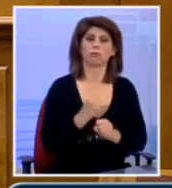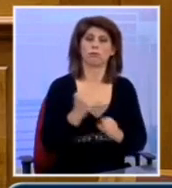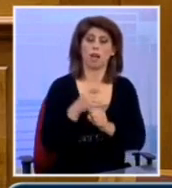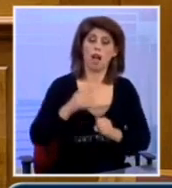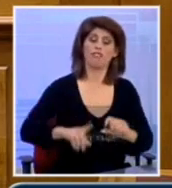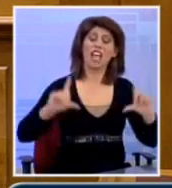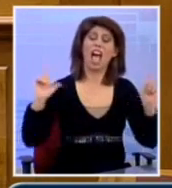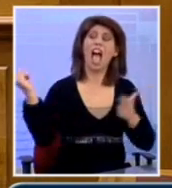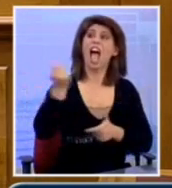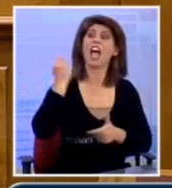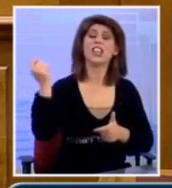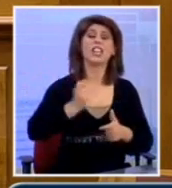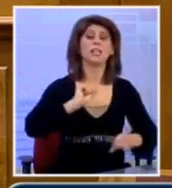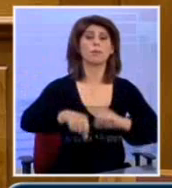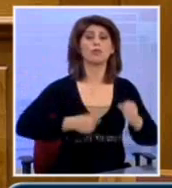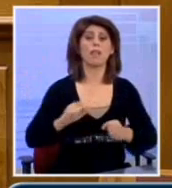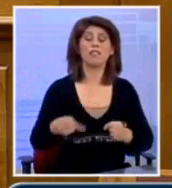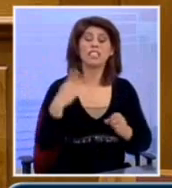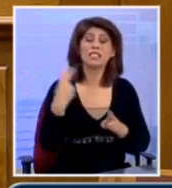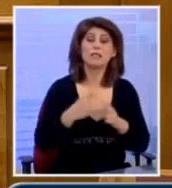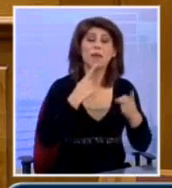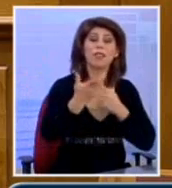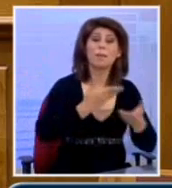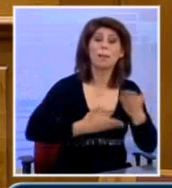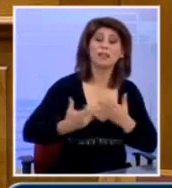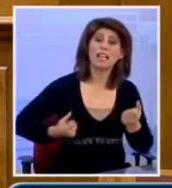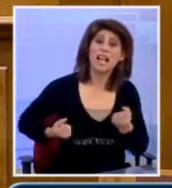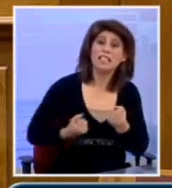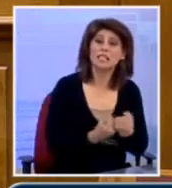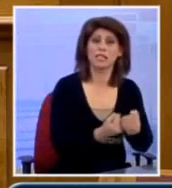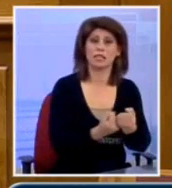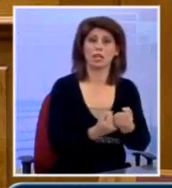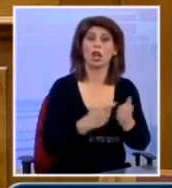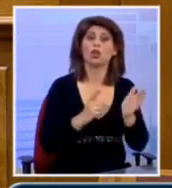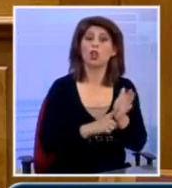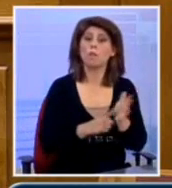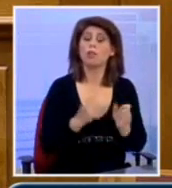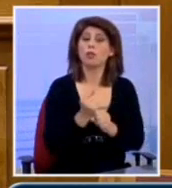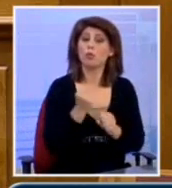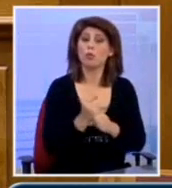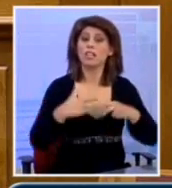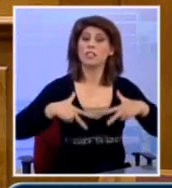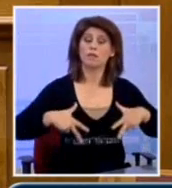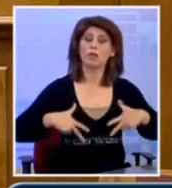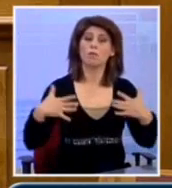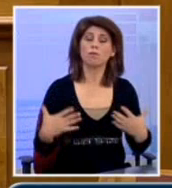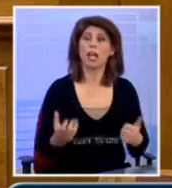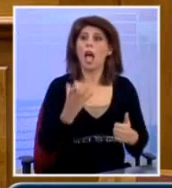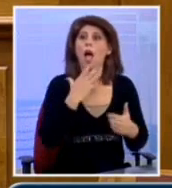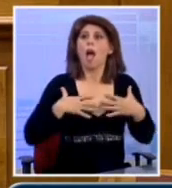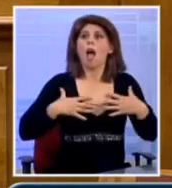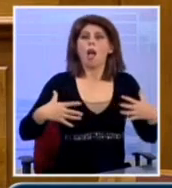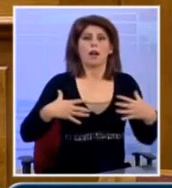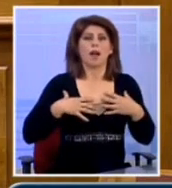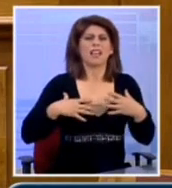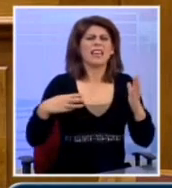να στηρίξει την κρίσιμη διαπραγμάτευση, να στηρίξει το νομοθετικό έργο της κυβέρνησης που δίνει ανάσα σε